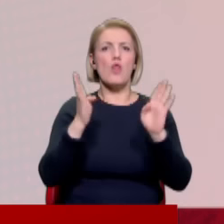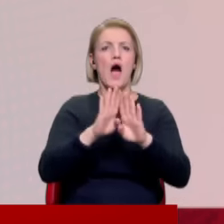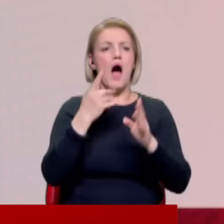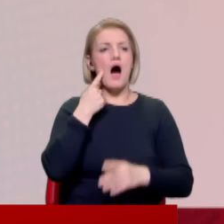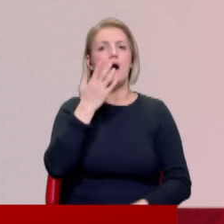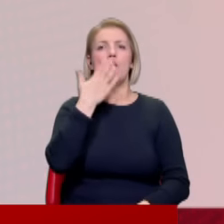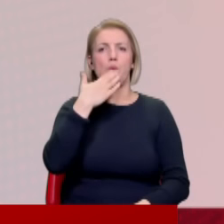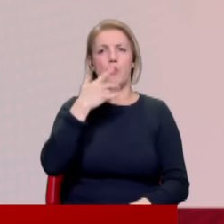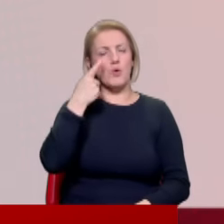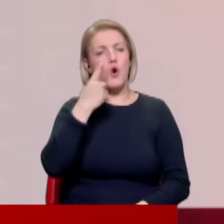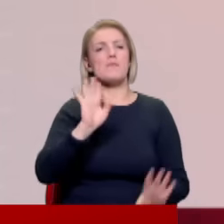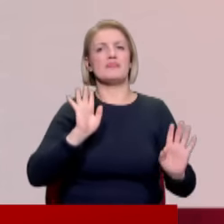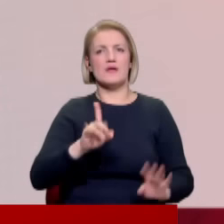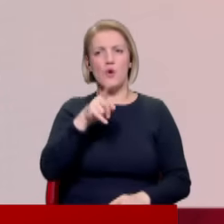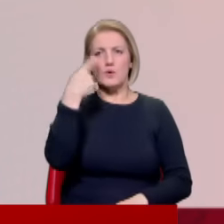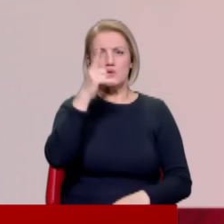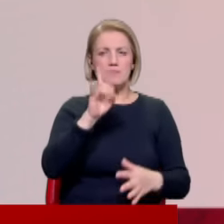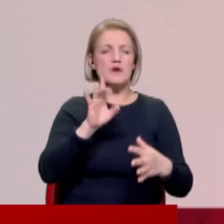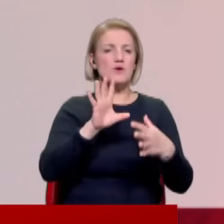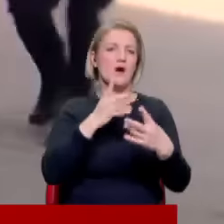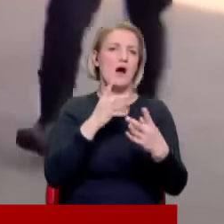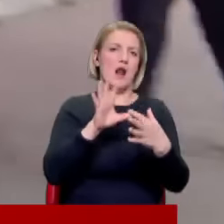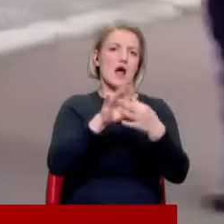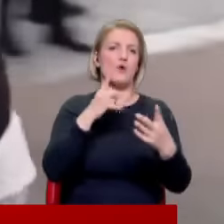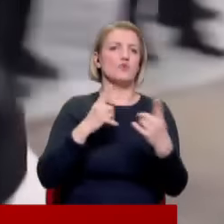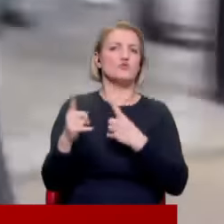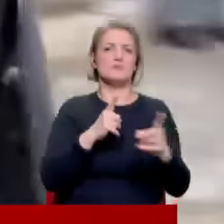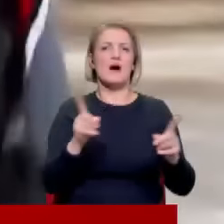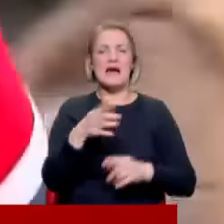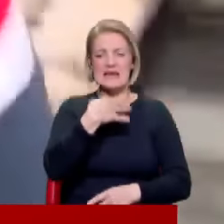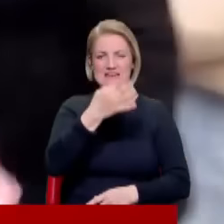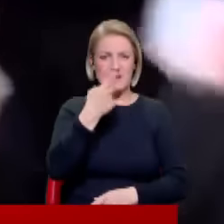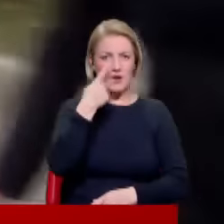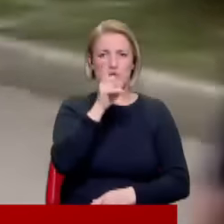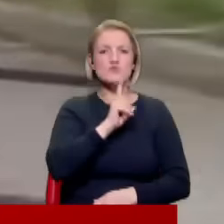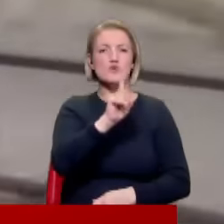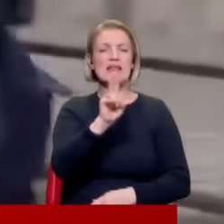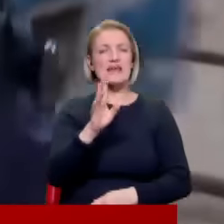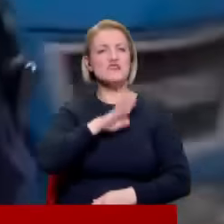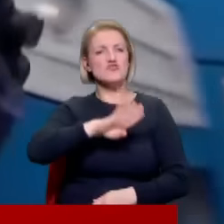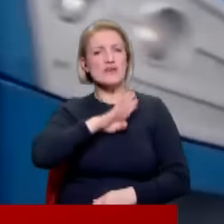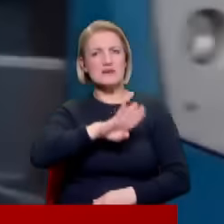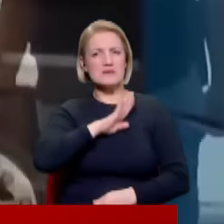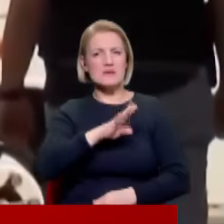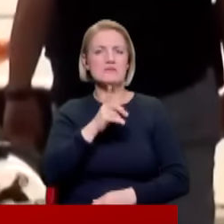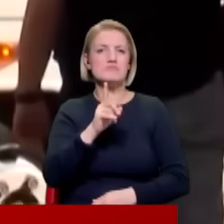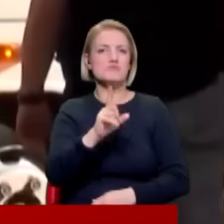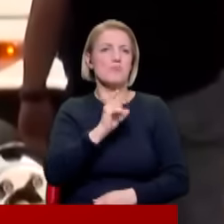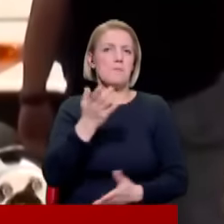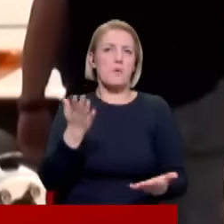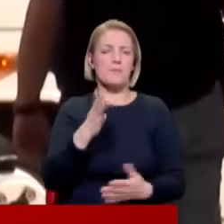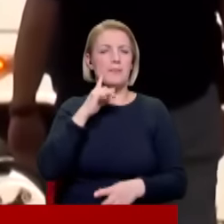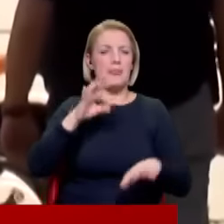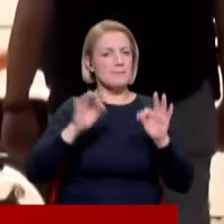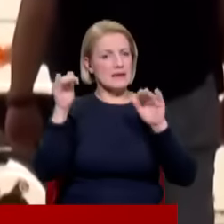dolaplara bakmadıkları için görmediler. Ona dair bir konuşmaydı. Sanıkların ifadesine göre 112'ye iletilen şikayetler karşılık bulmadı.